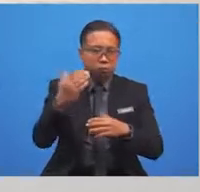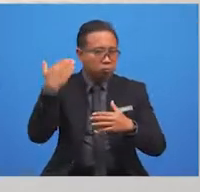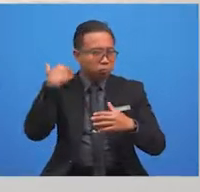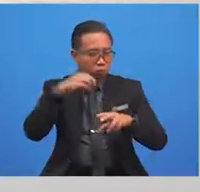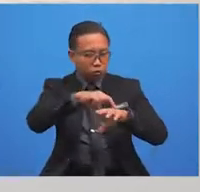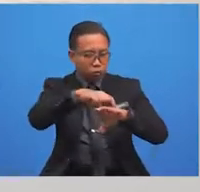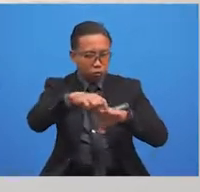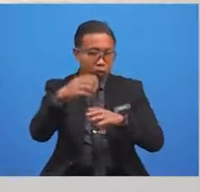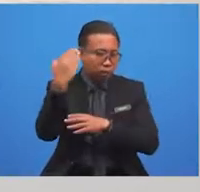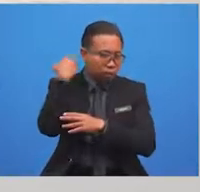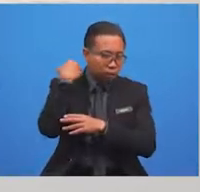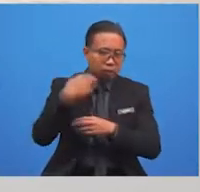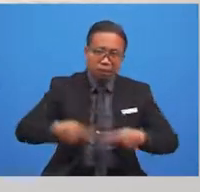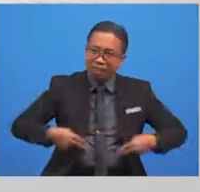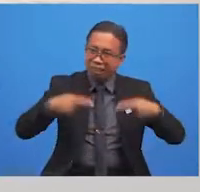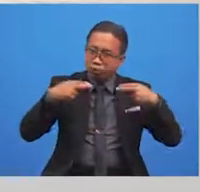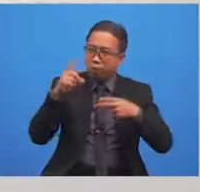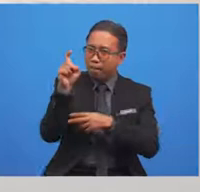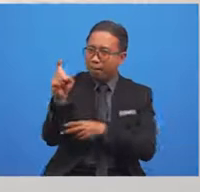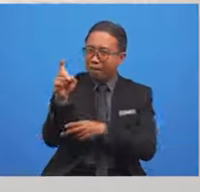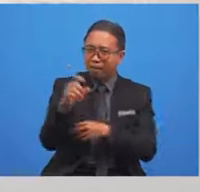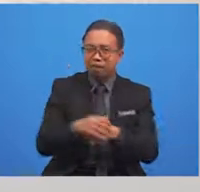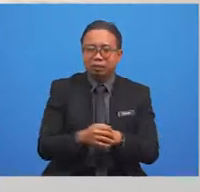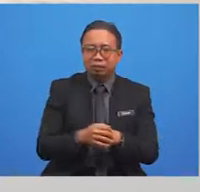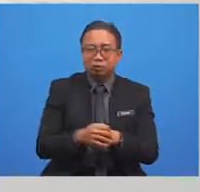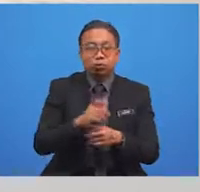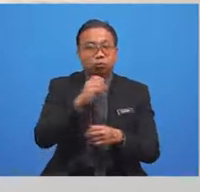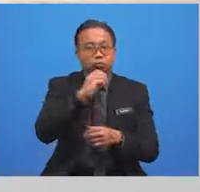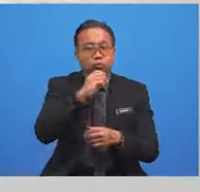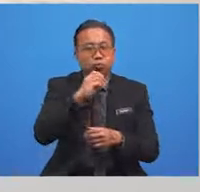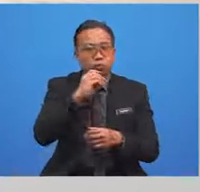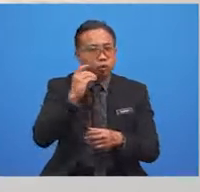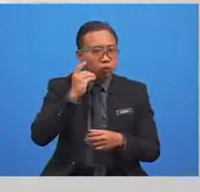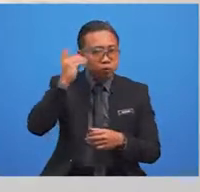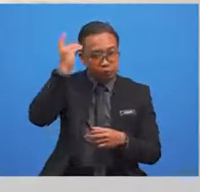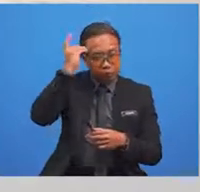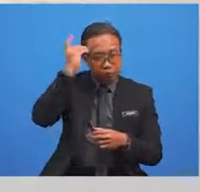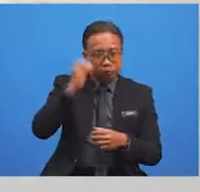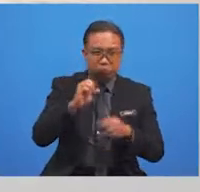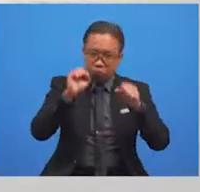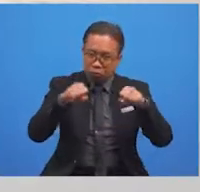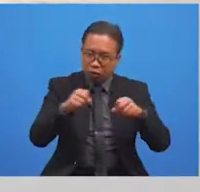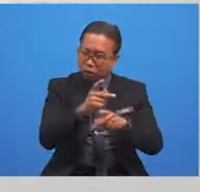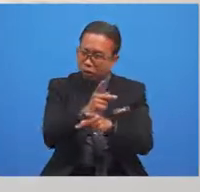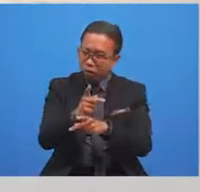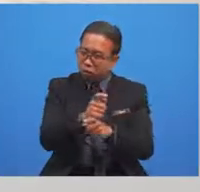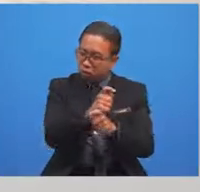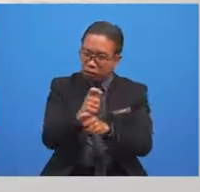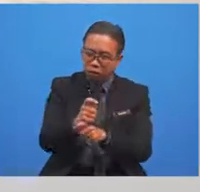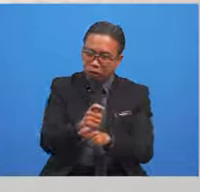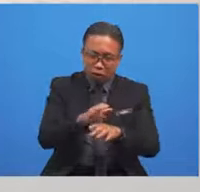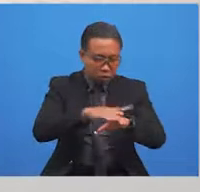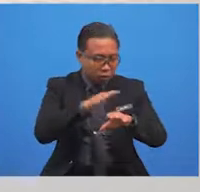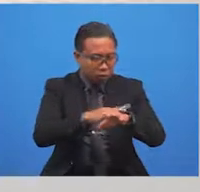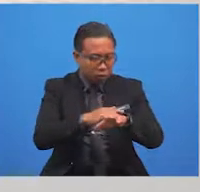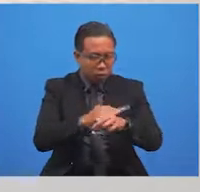hidup atau mati, matang atau tidak matang, sama ada boleh dijinakkan atau